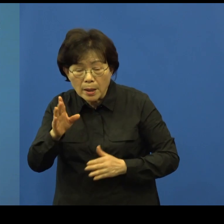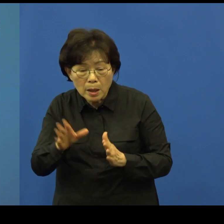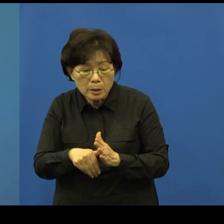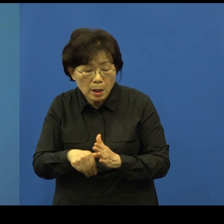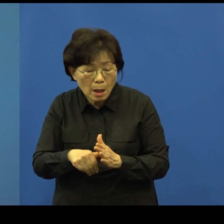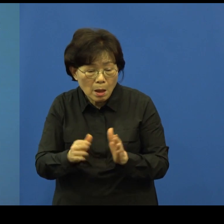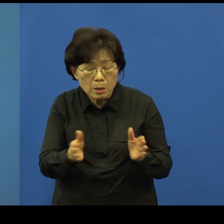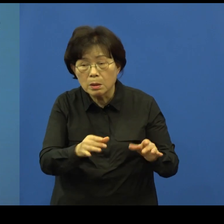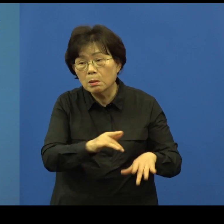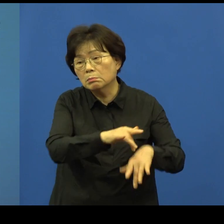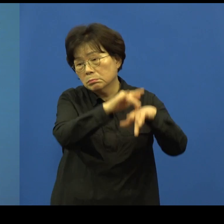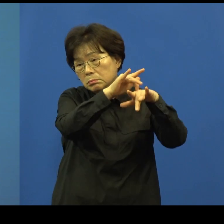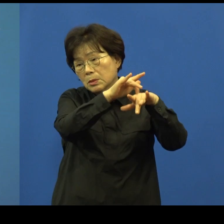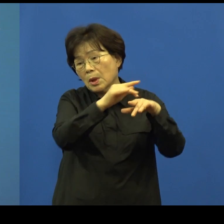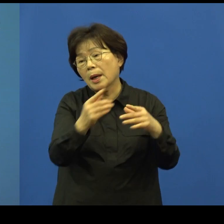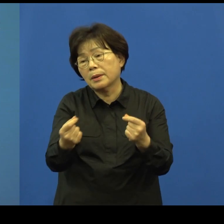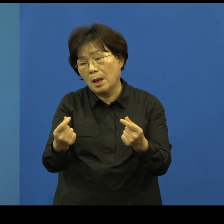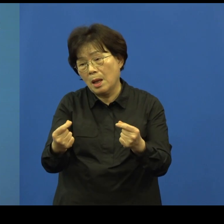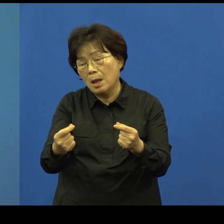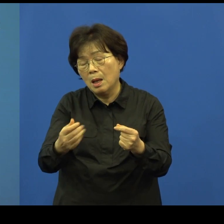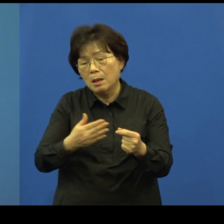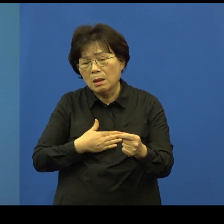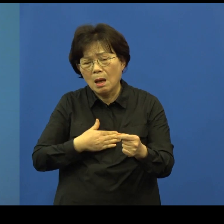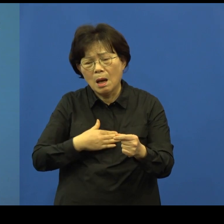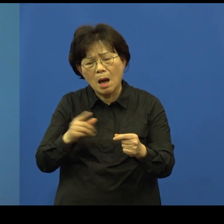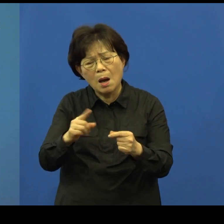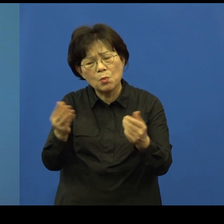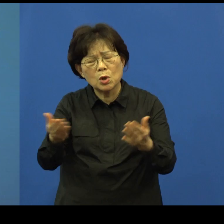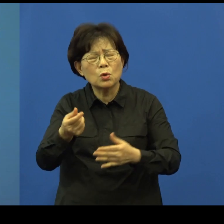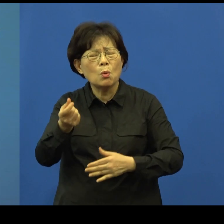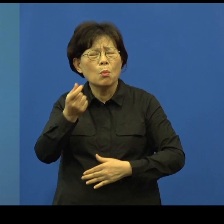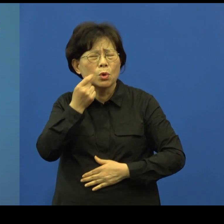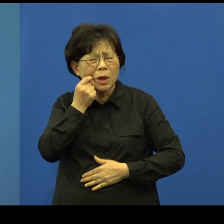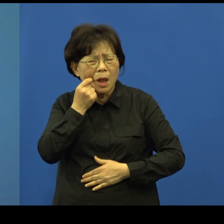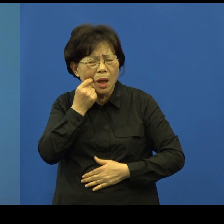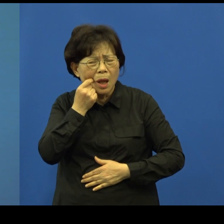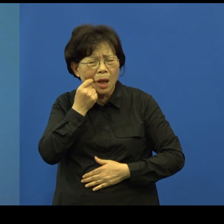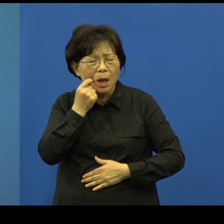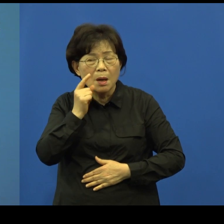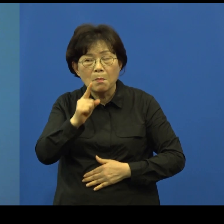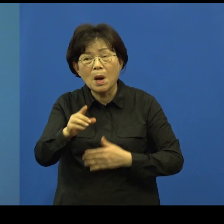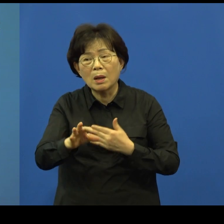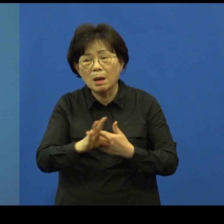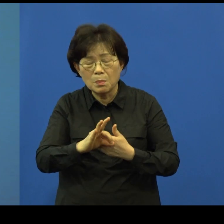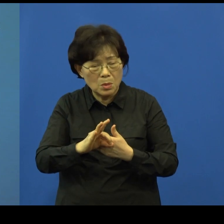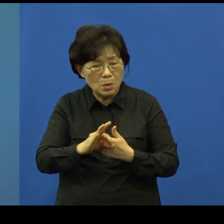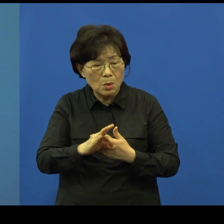나는 아무것도 할 수 없다고 하면 그 순간부터 아무것도 할 수 없어요.